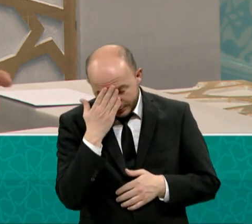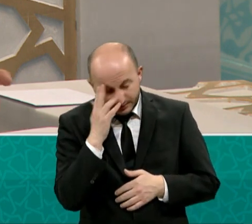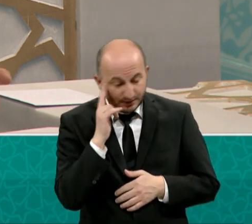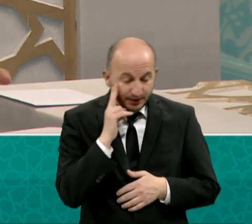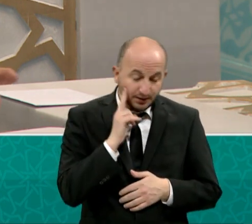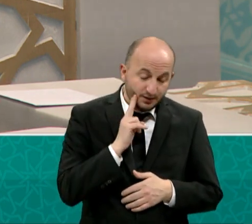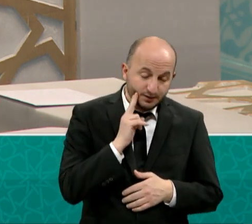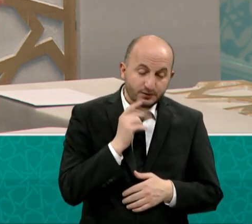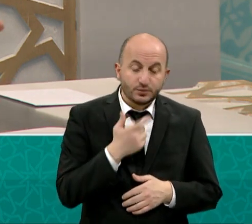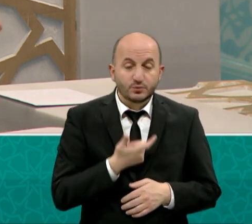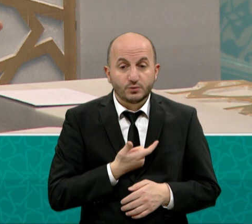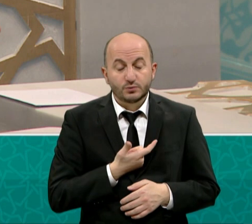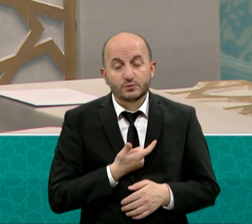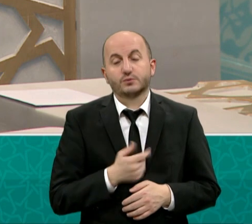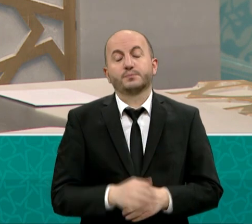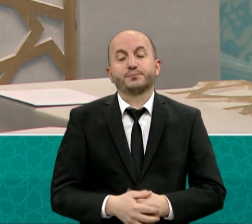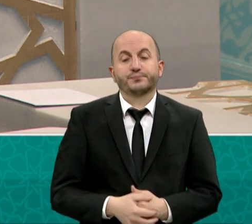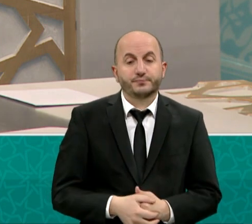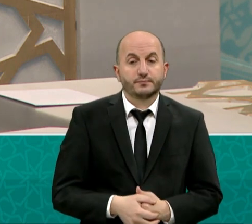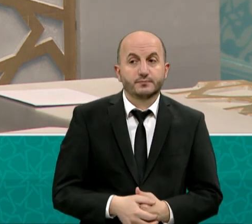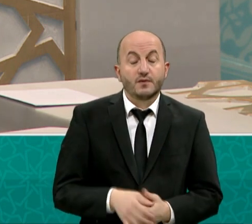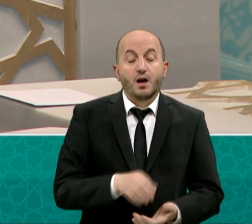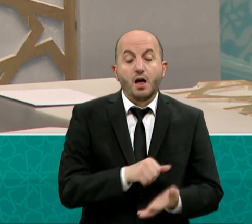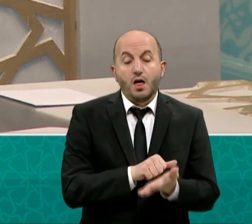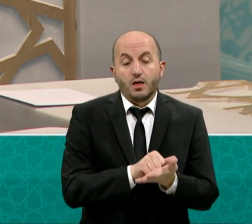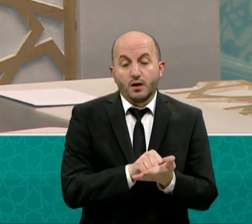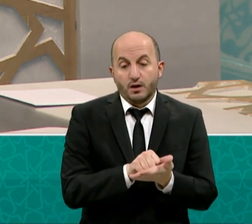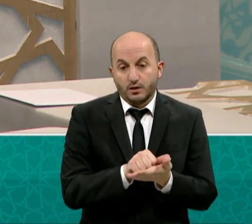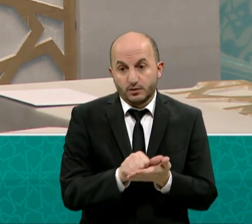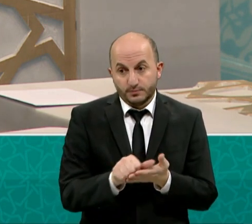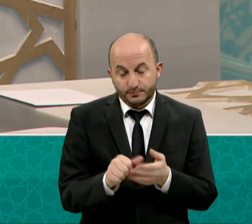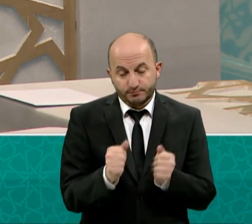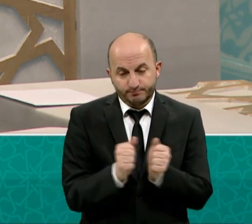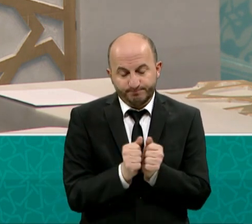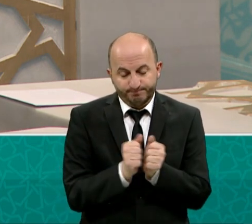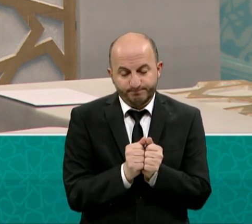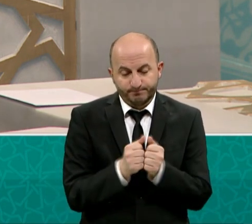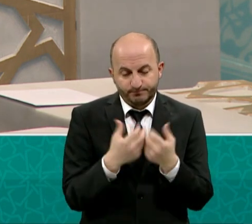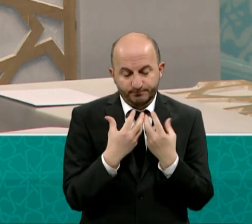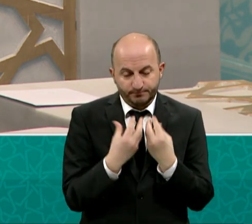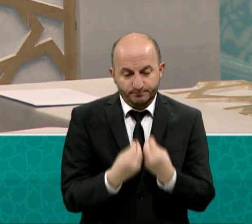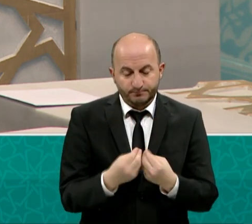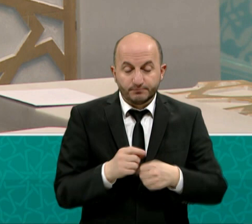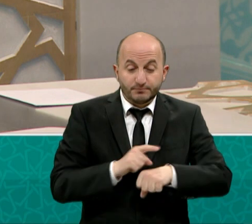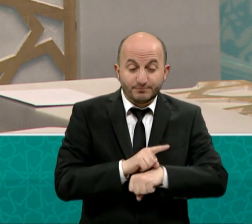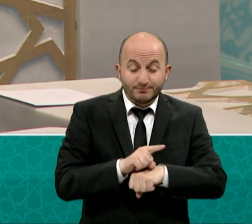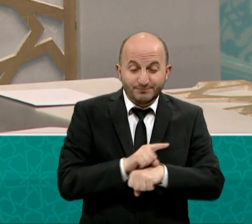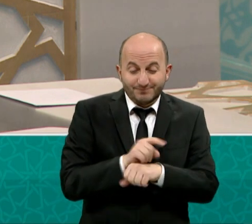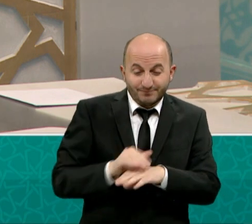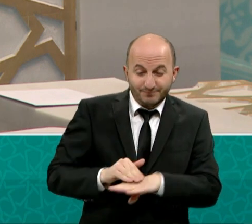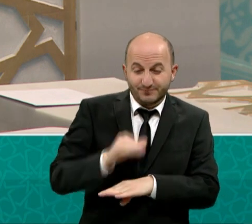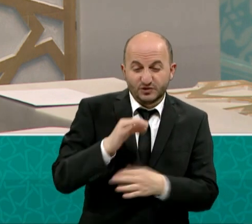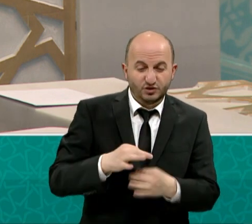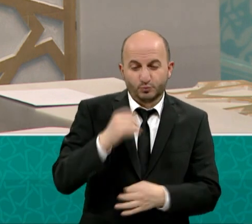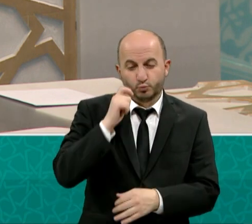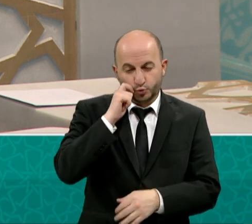ahlaktır, hukuktur, muamelattır. Bütün bunlar beraber olduğu zaman bunları beraber yaşayan kişi